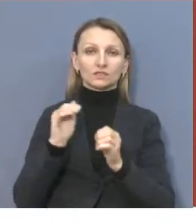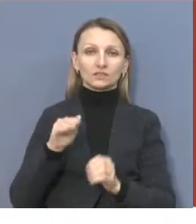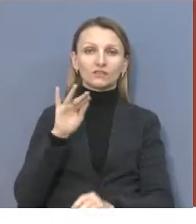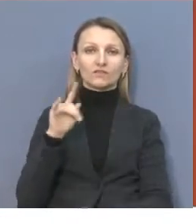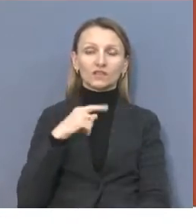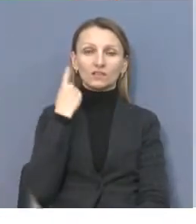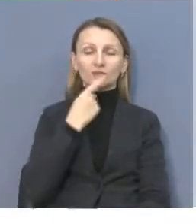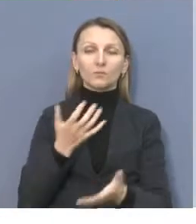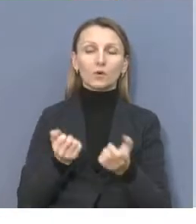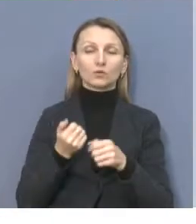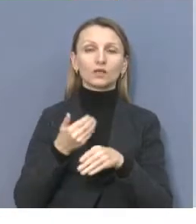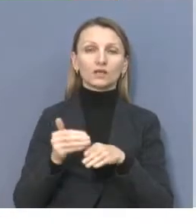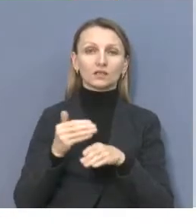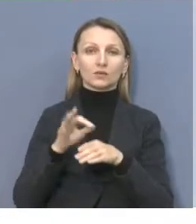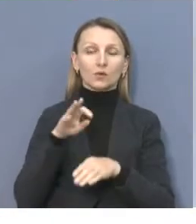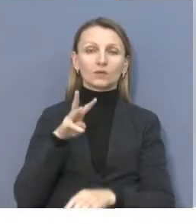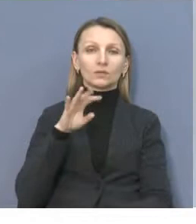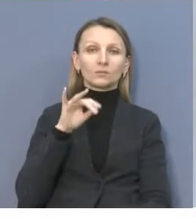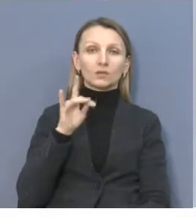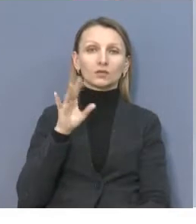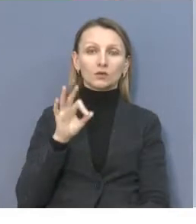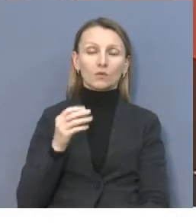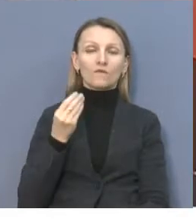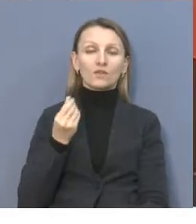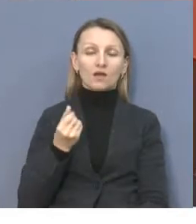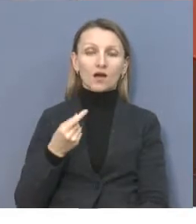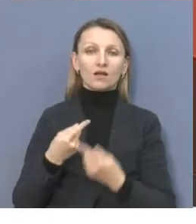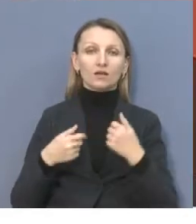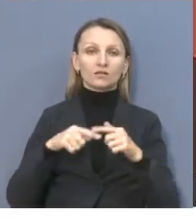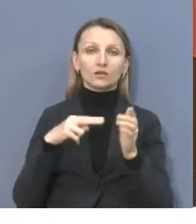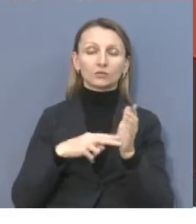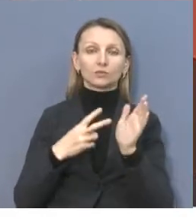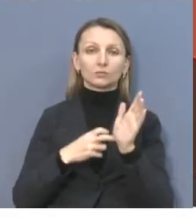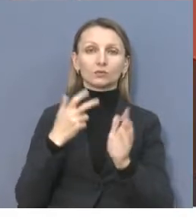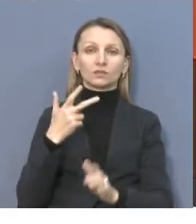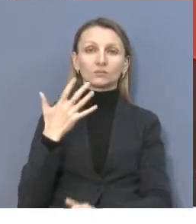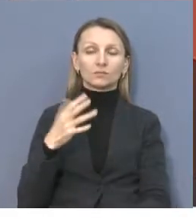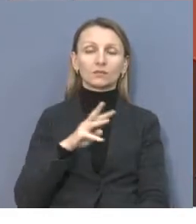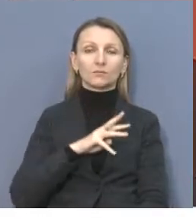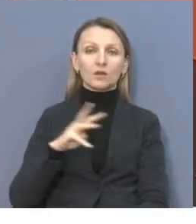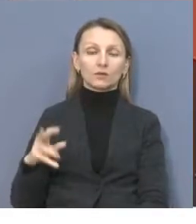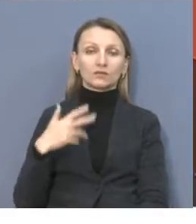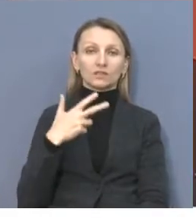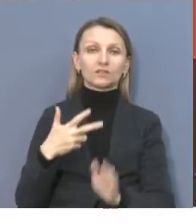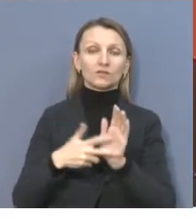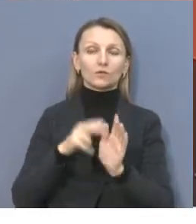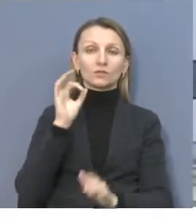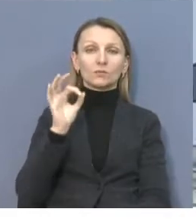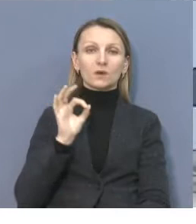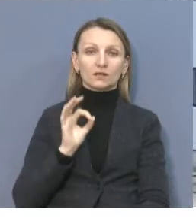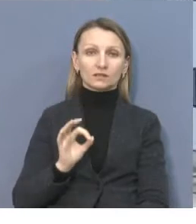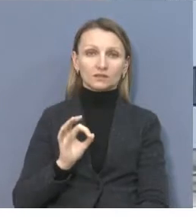лиц получили кредиты от микрофинансовых организаций на сумму 700 35 миллиардов тенге 38 процентов